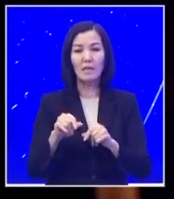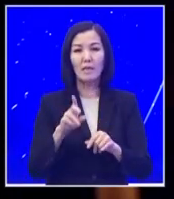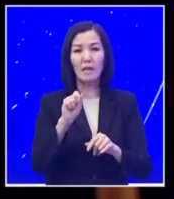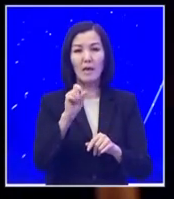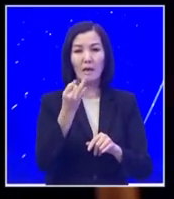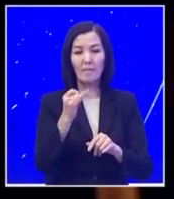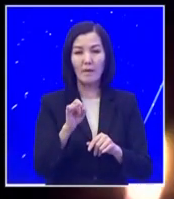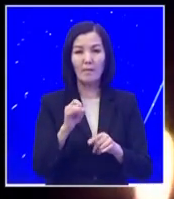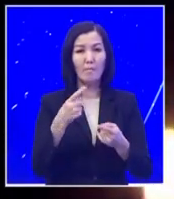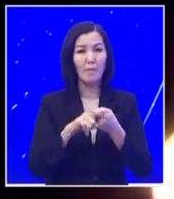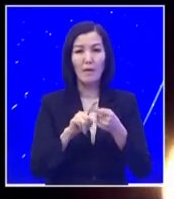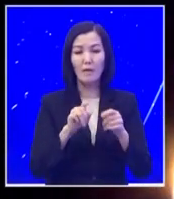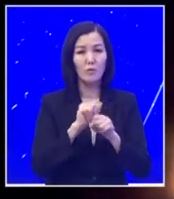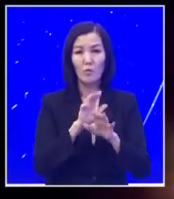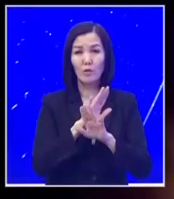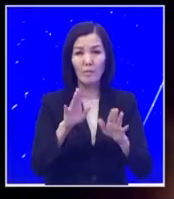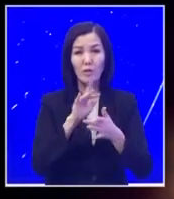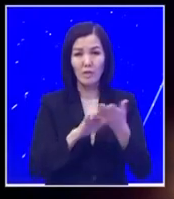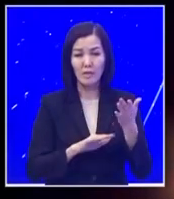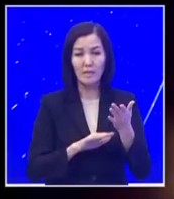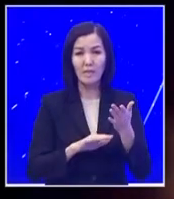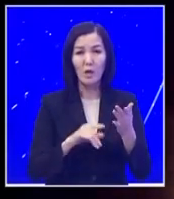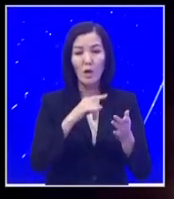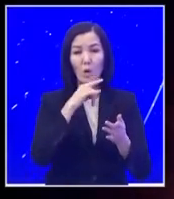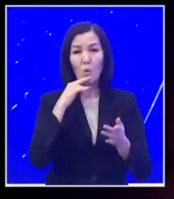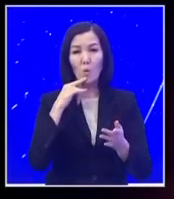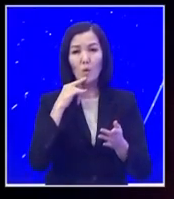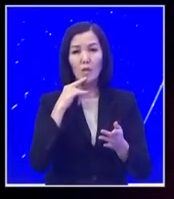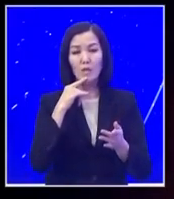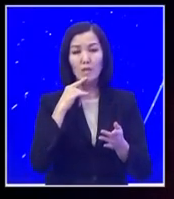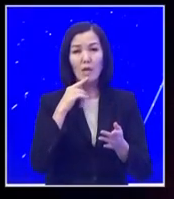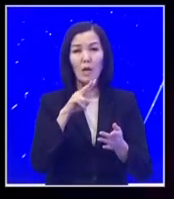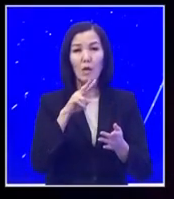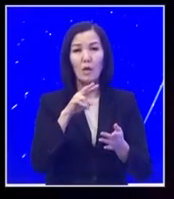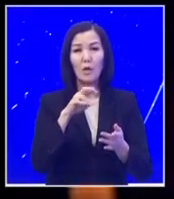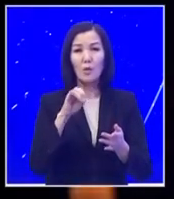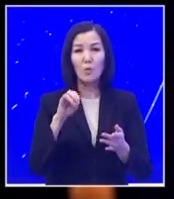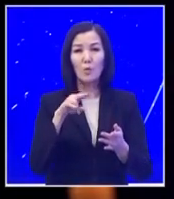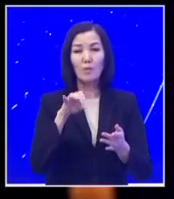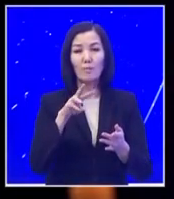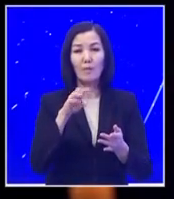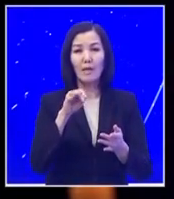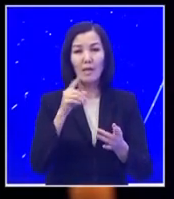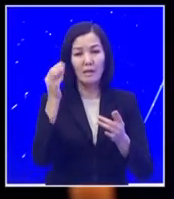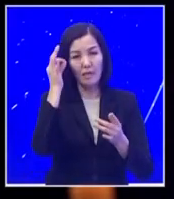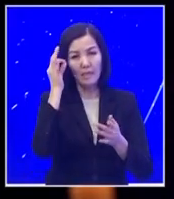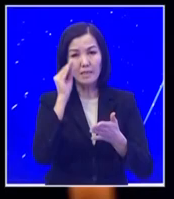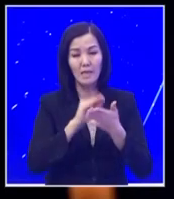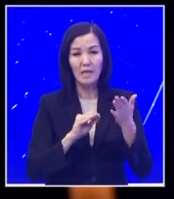байланысы үзілмейді. Бұл туралы орыс демократтың қызы Людмила Евгеньевнаның естелігінде де айтылады. Орыс